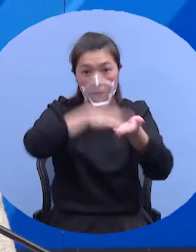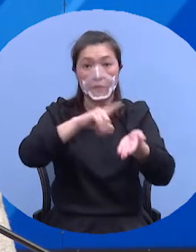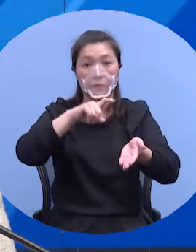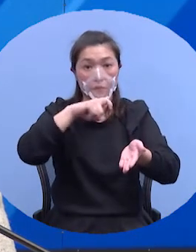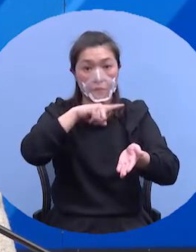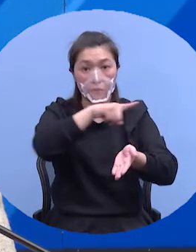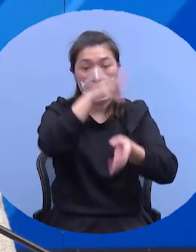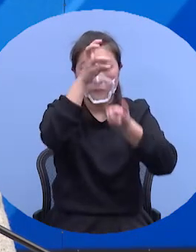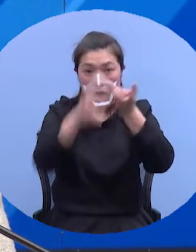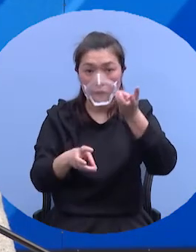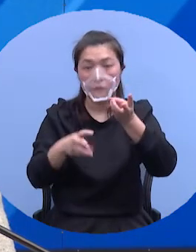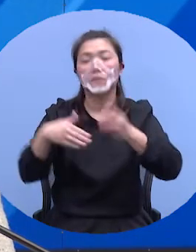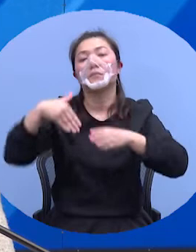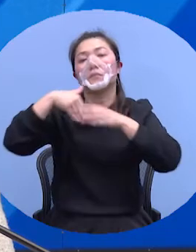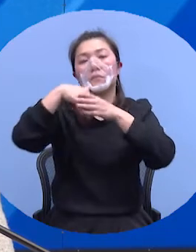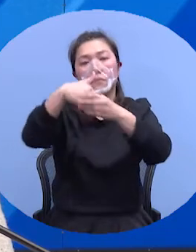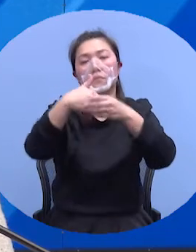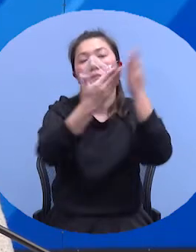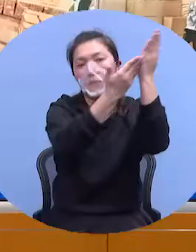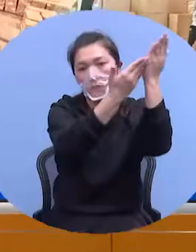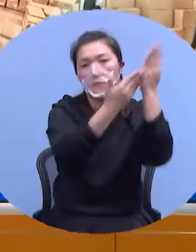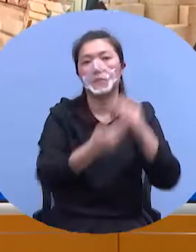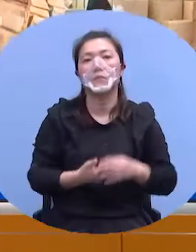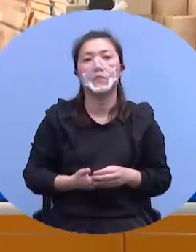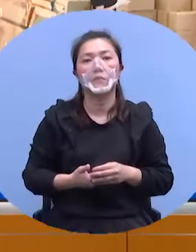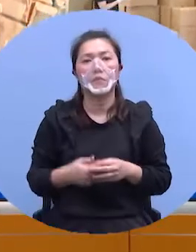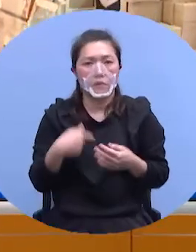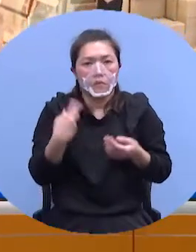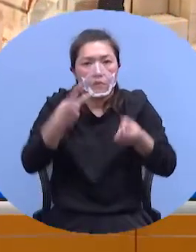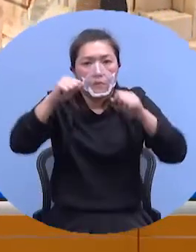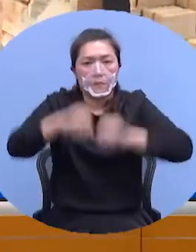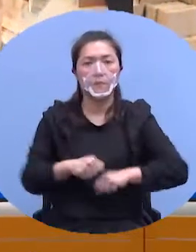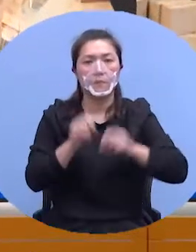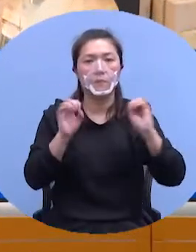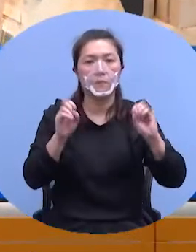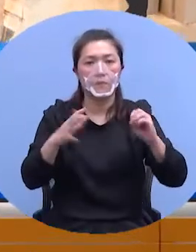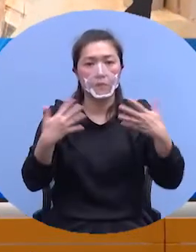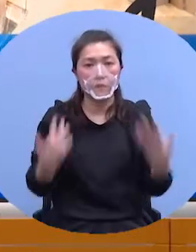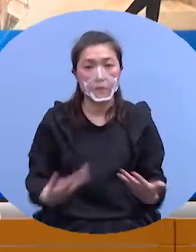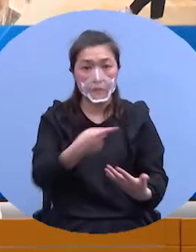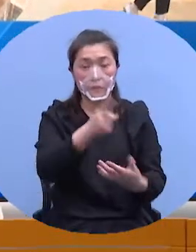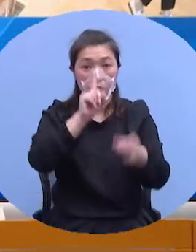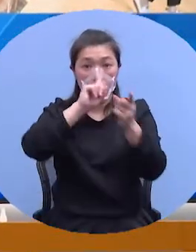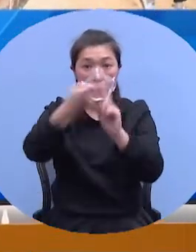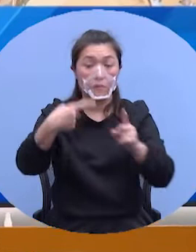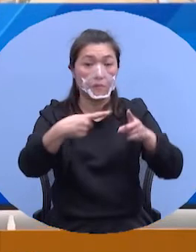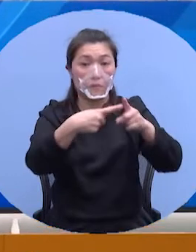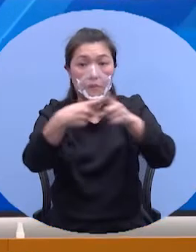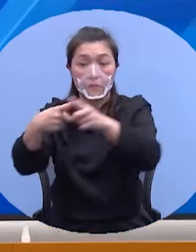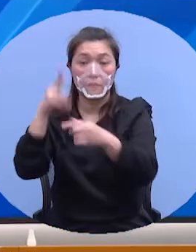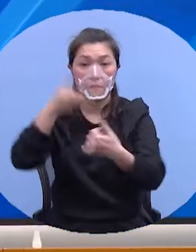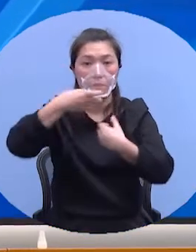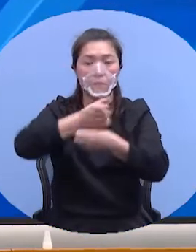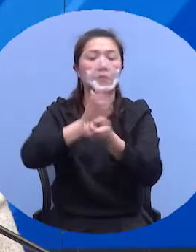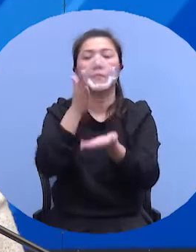性嘅結果咧係上報。我必須喺呢度強調咧，今次並不是替代咗全民